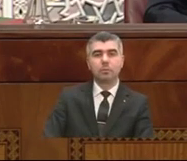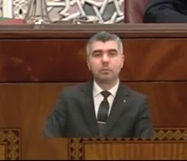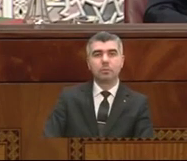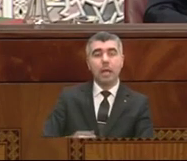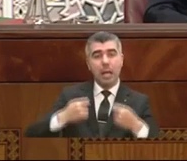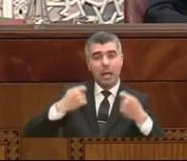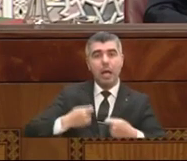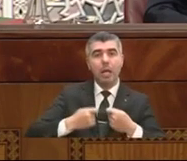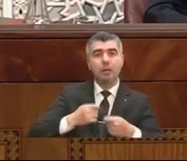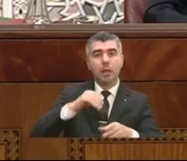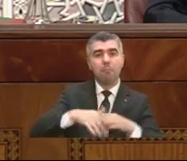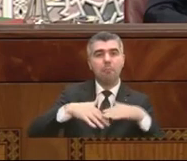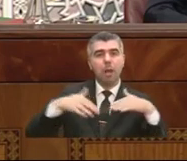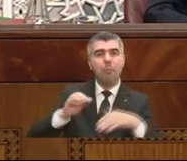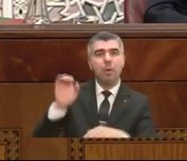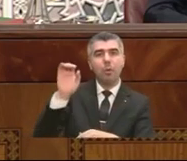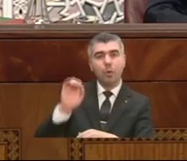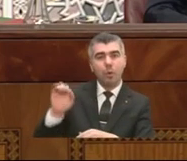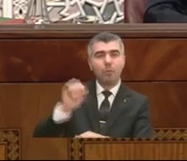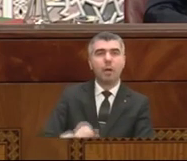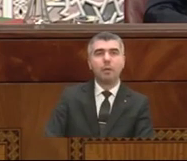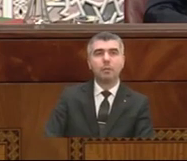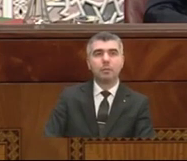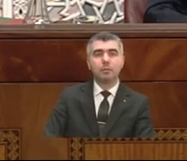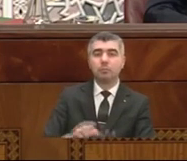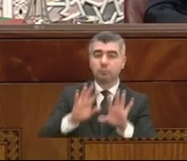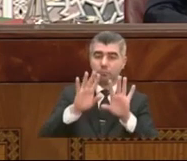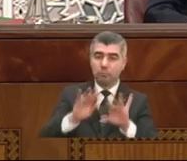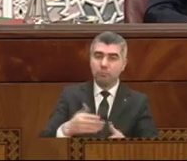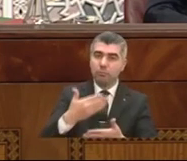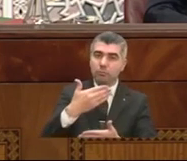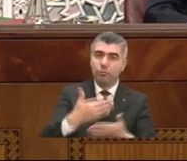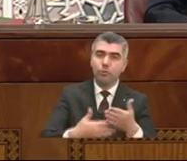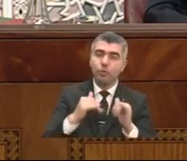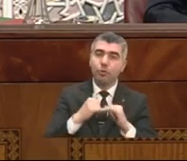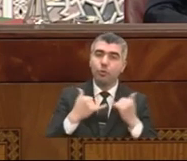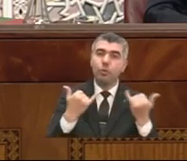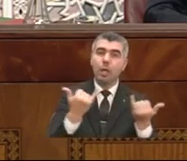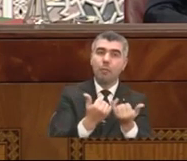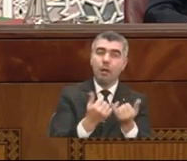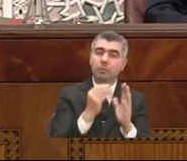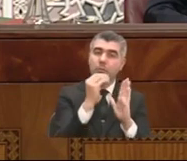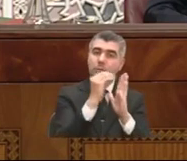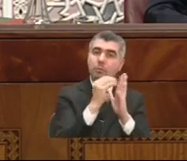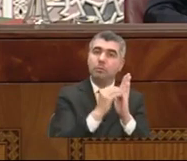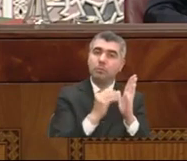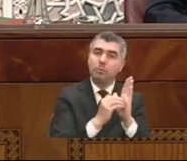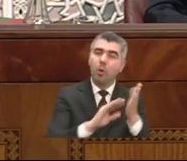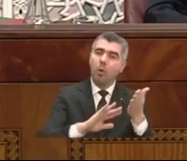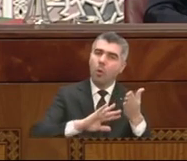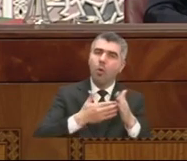رئاسة البرلمان الأوروبي بمحضر هذه الجلسة، مدعما بمداخلات